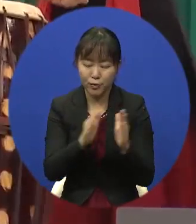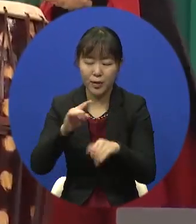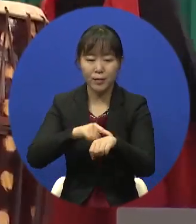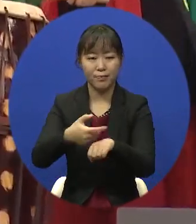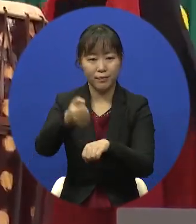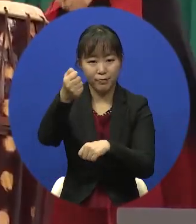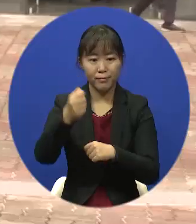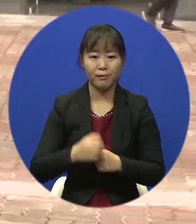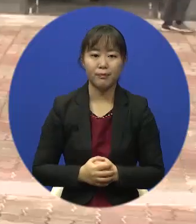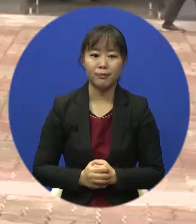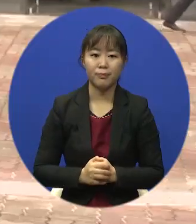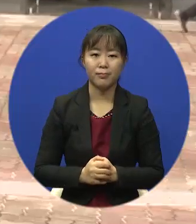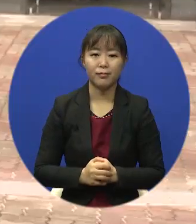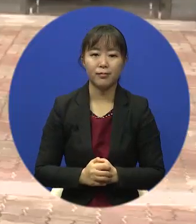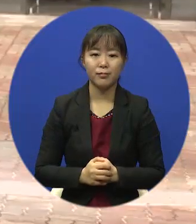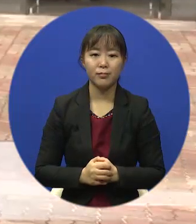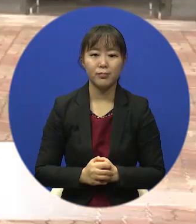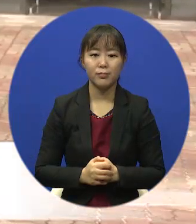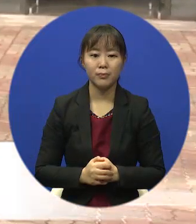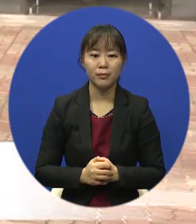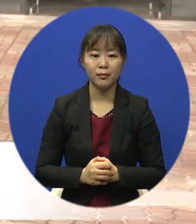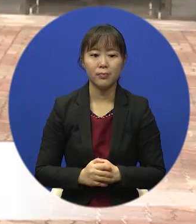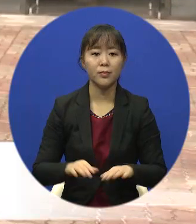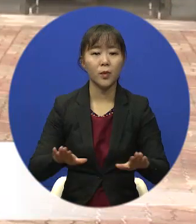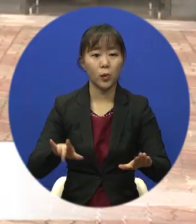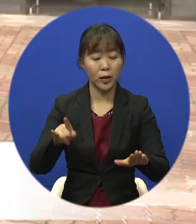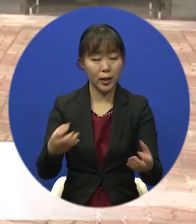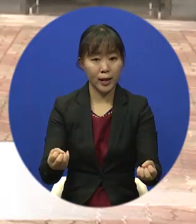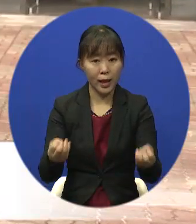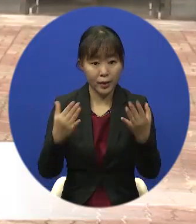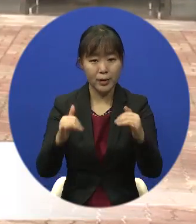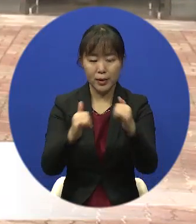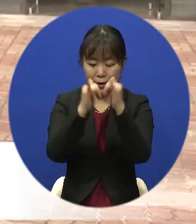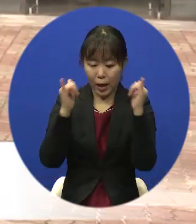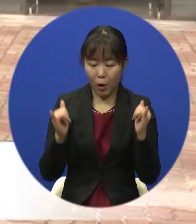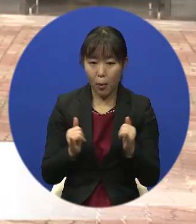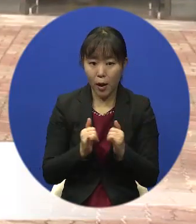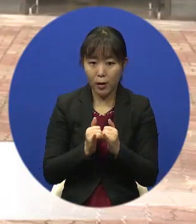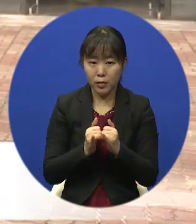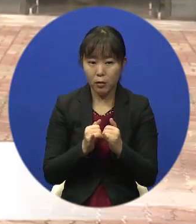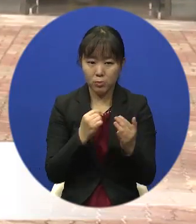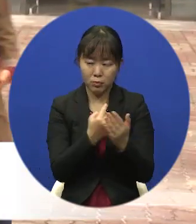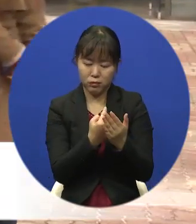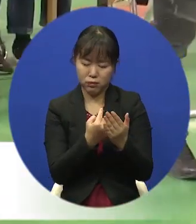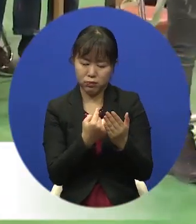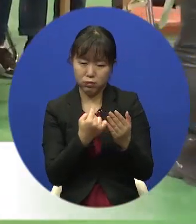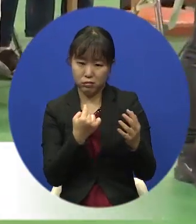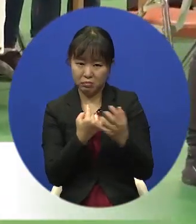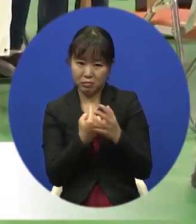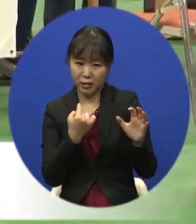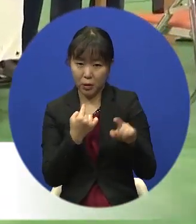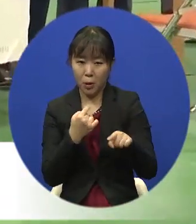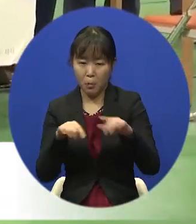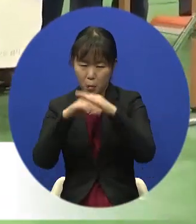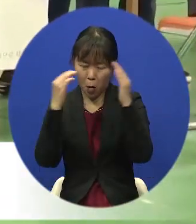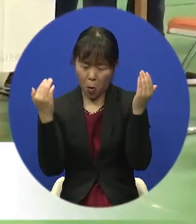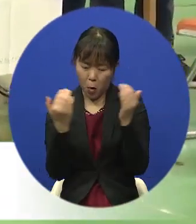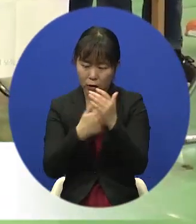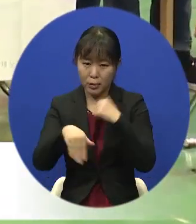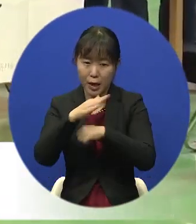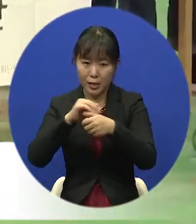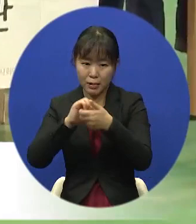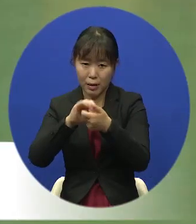됐습니다. 오늘 이 행사는 사회적으로 소외되어 있고 모든 면에서 제약을 받고